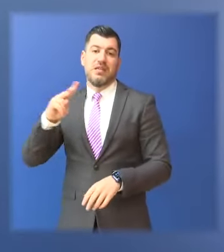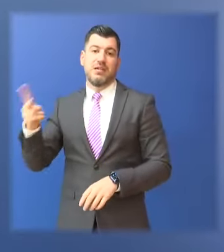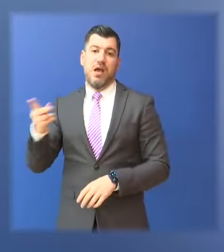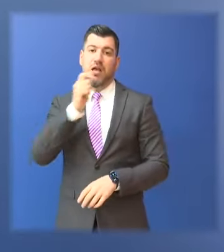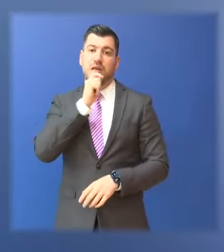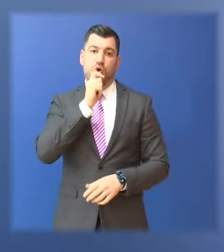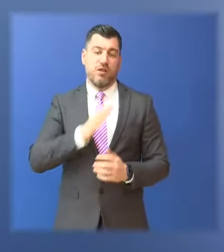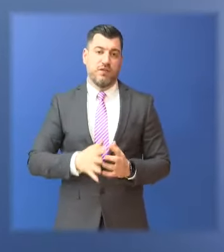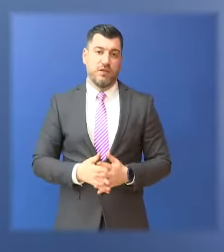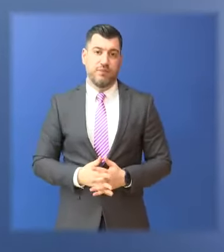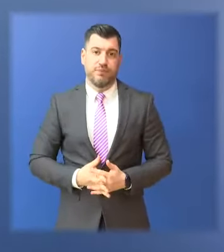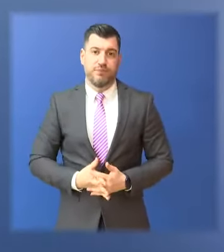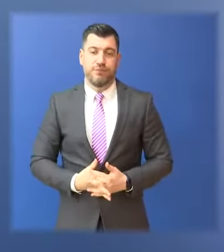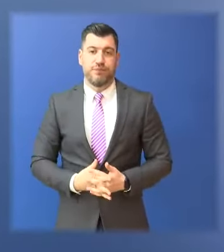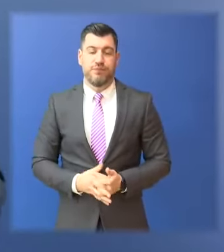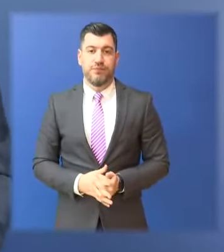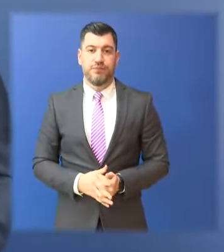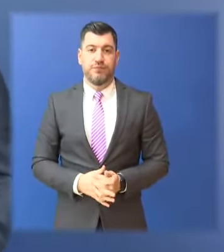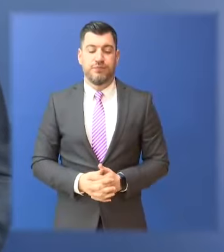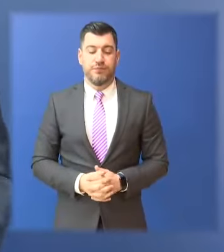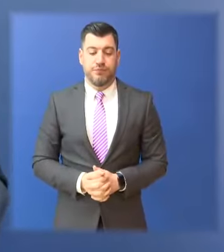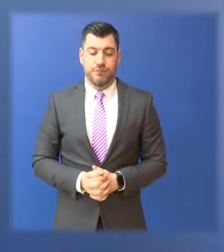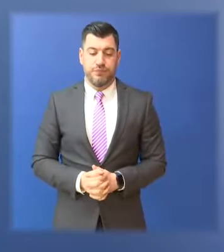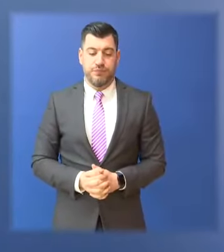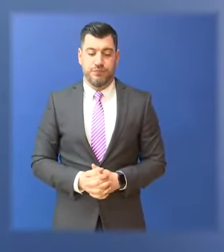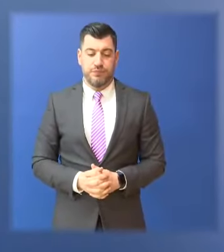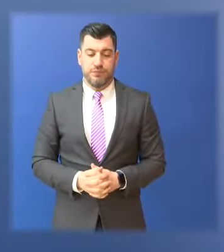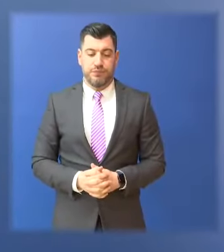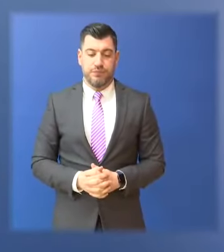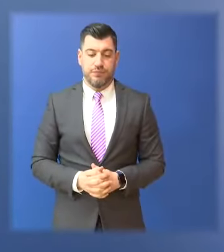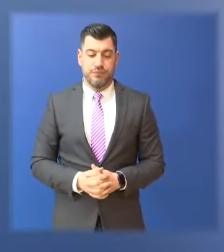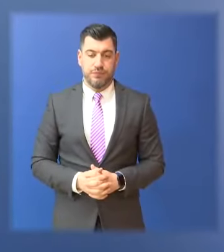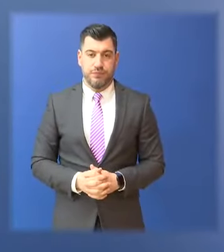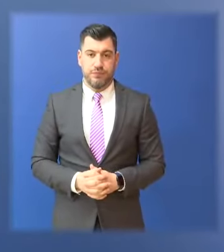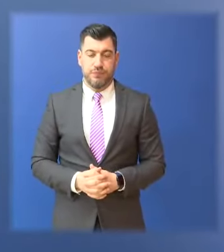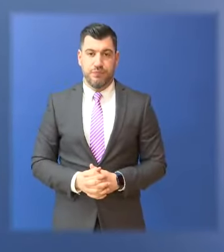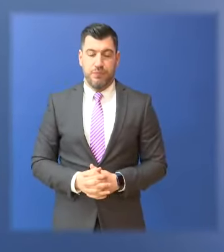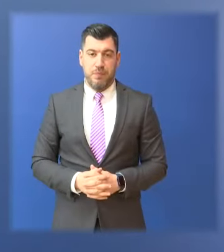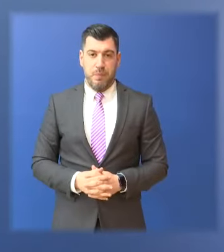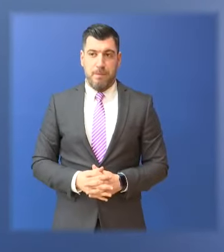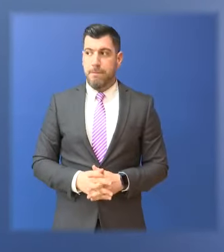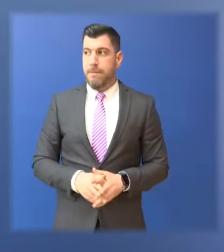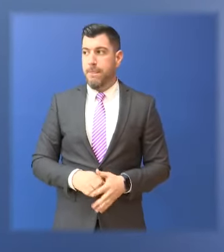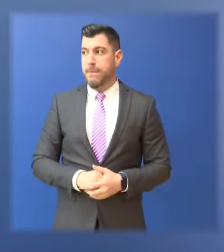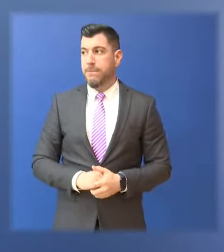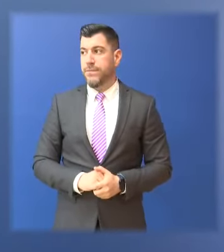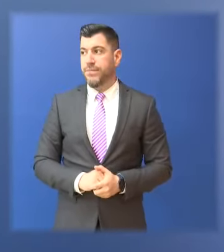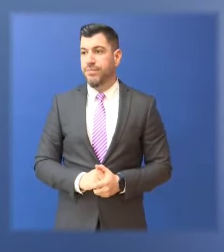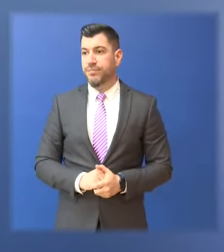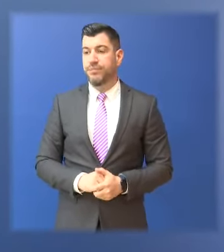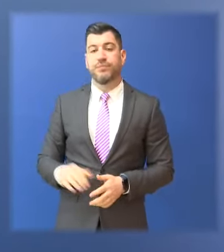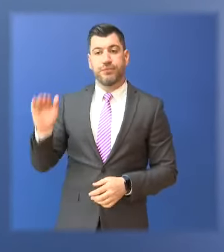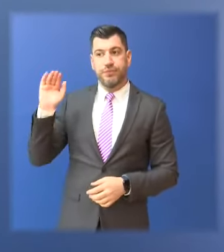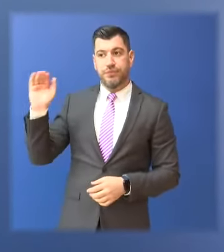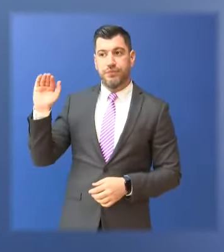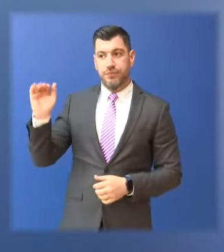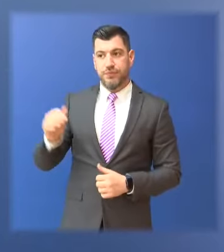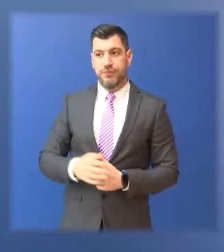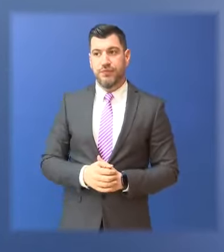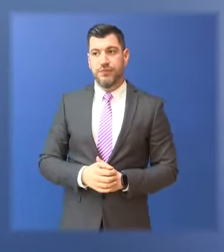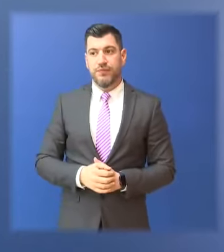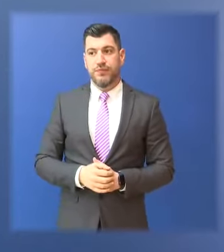Λέτε. Κύριε Εκπρόσωπε, συγγνώμη. Ξεκινήστε, δεν θα έλεγα όλες τις ερωτήσεις θα τις κάνουμε. Ο Πρωθυπουργός εχθές είπε ακόμα